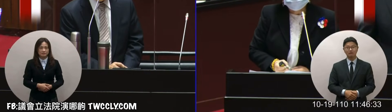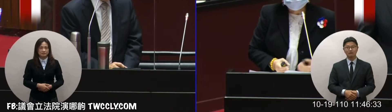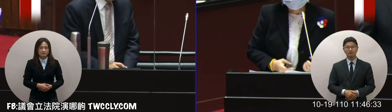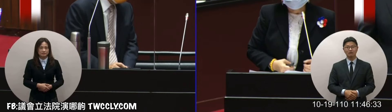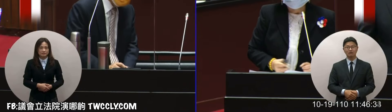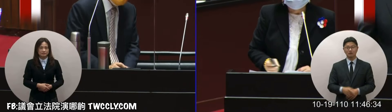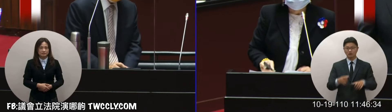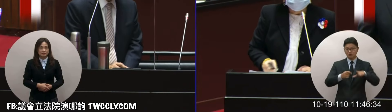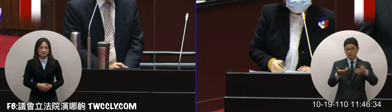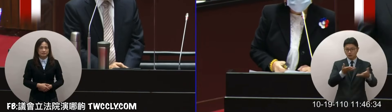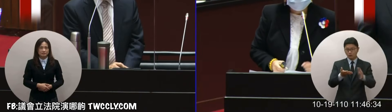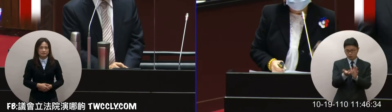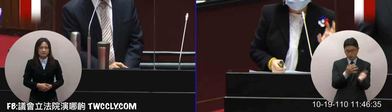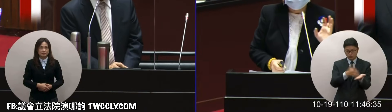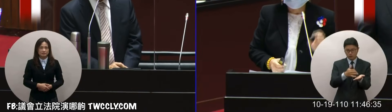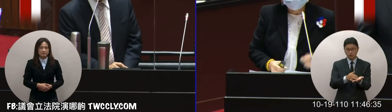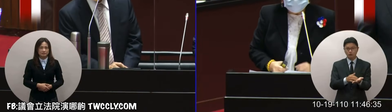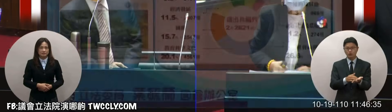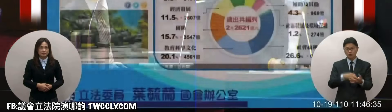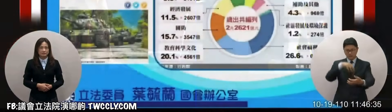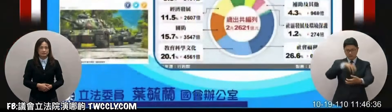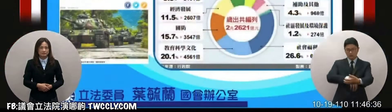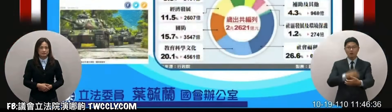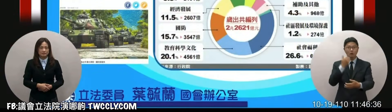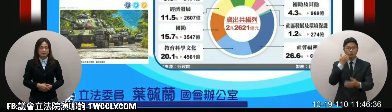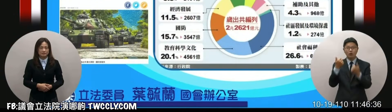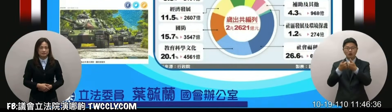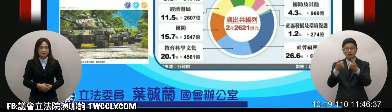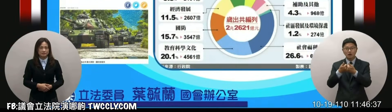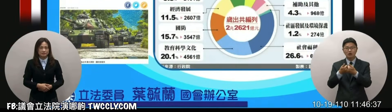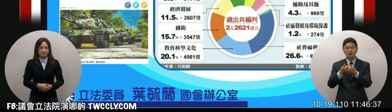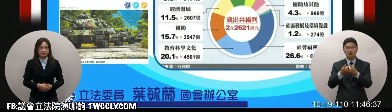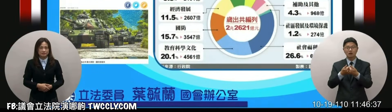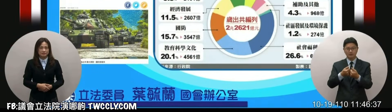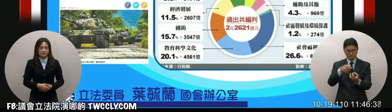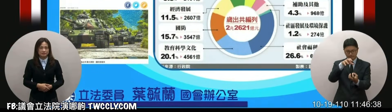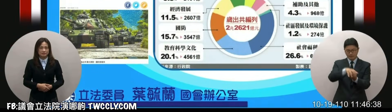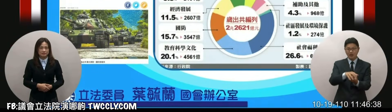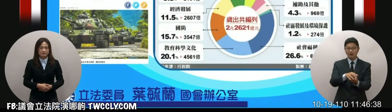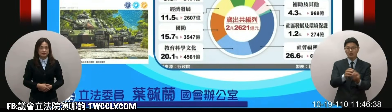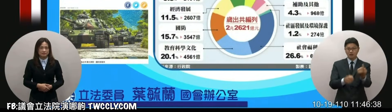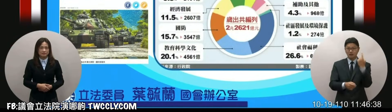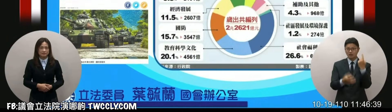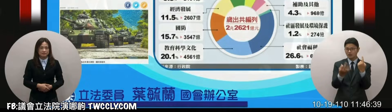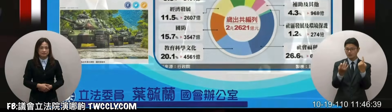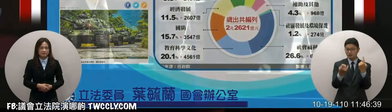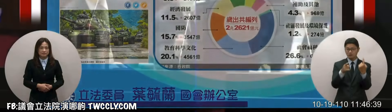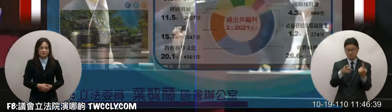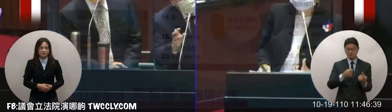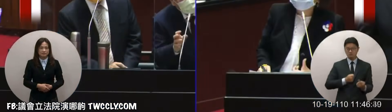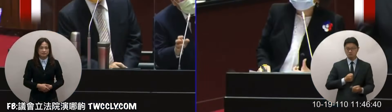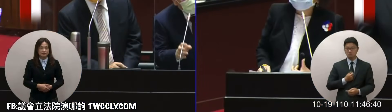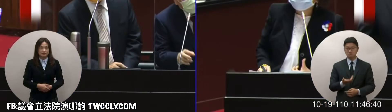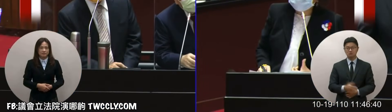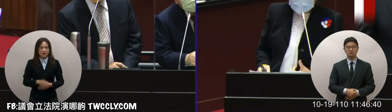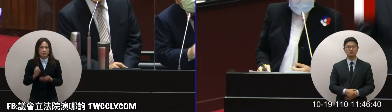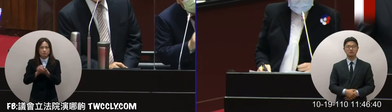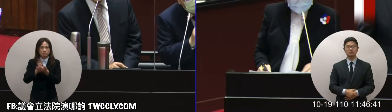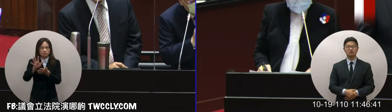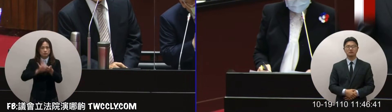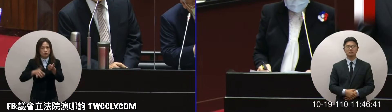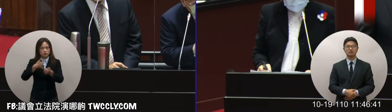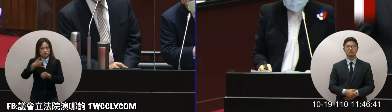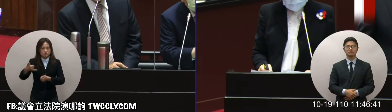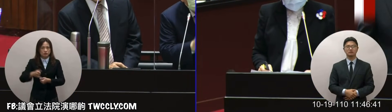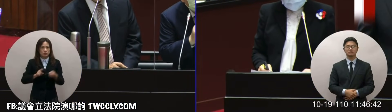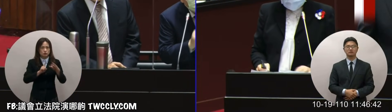公务预算来对扁冬哈。我们如果开会要用要吃便当，便当费是多少钱？ 跟 怎样？ 跟委员报告一下，